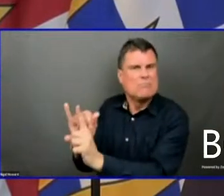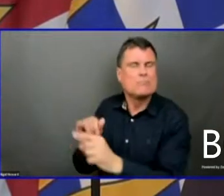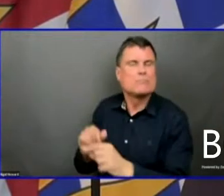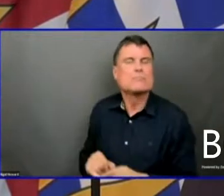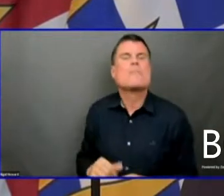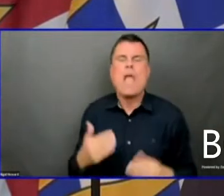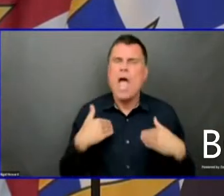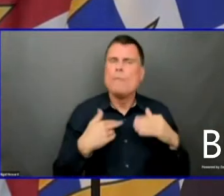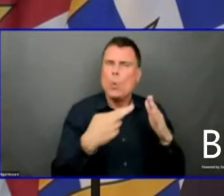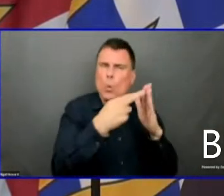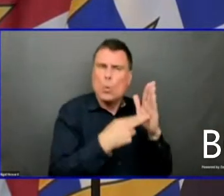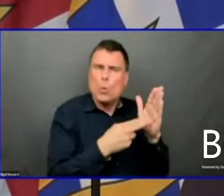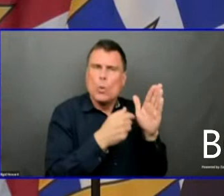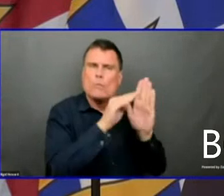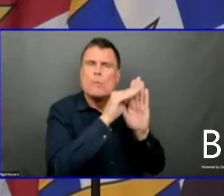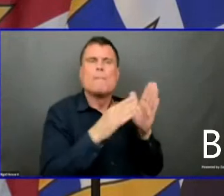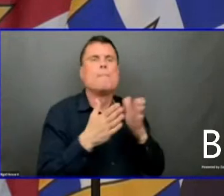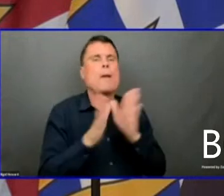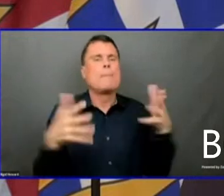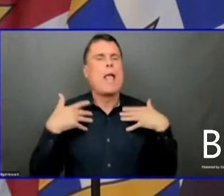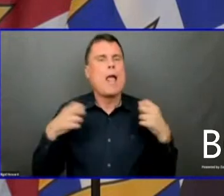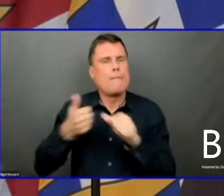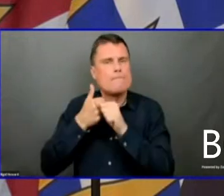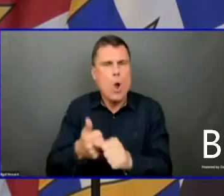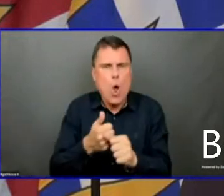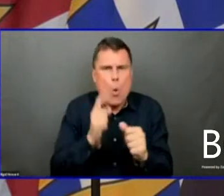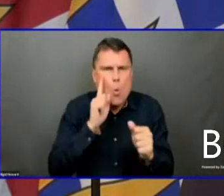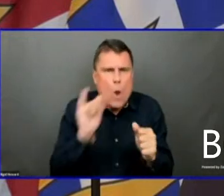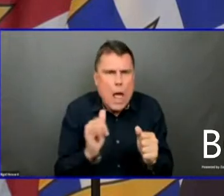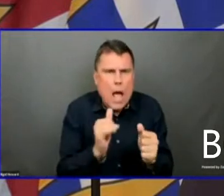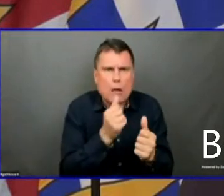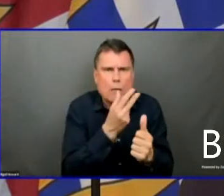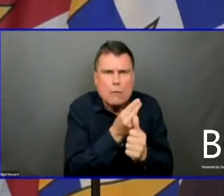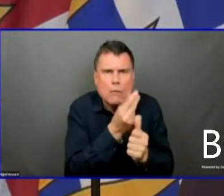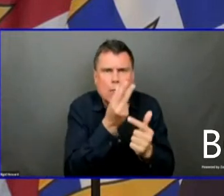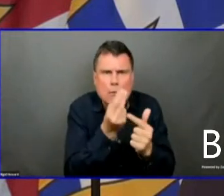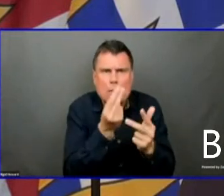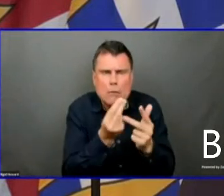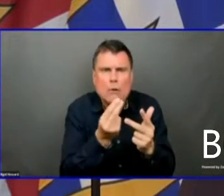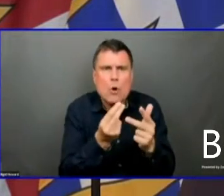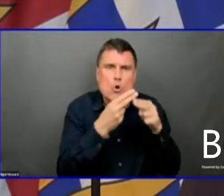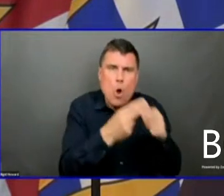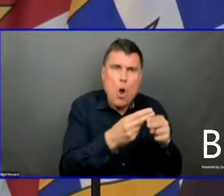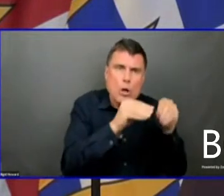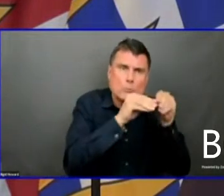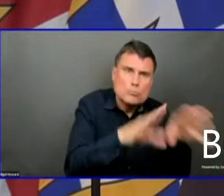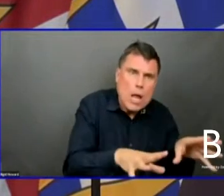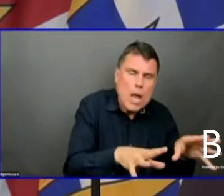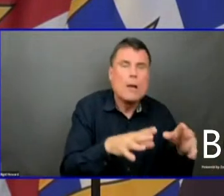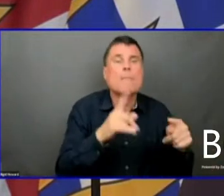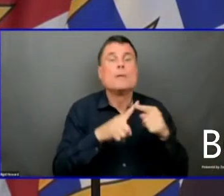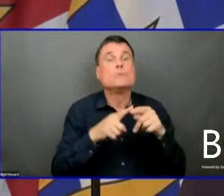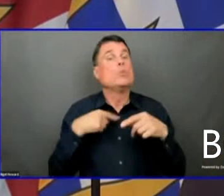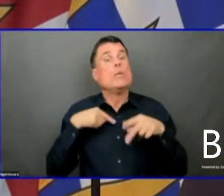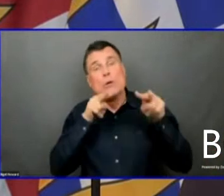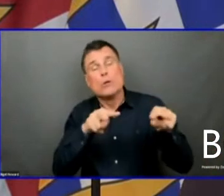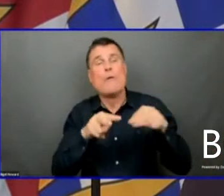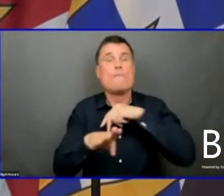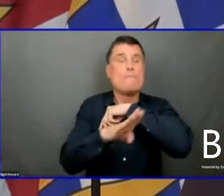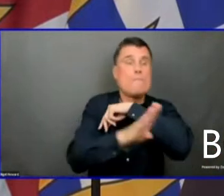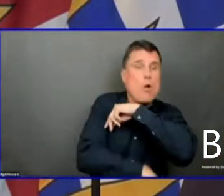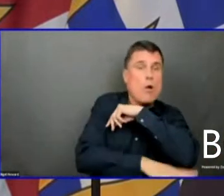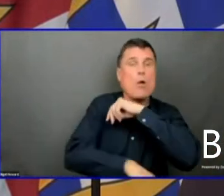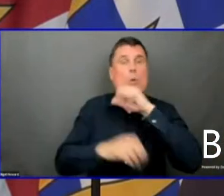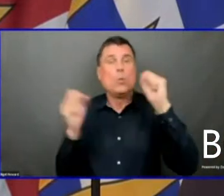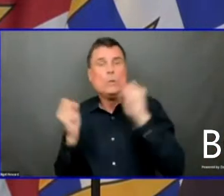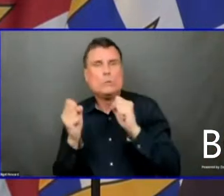3例以上，而且是证明这个3例之间是相关联的，是工作场所传染